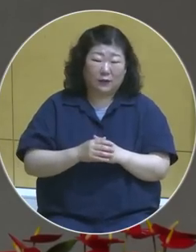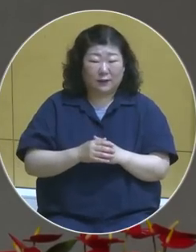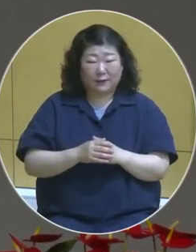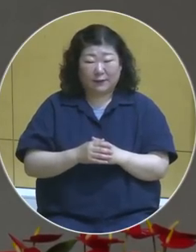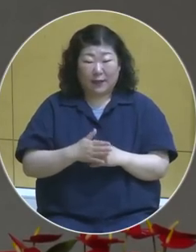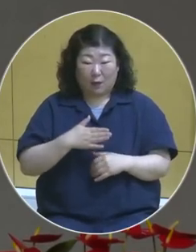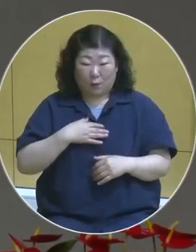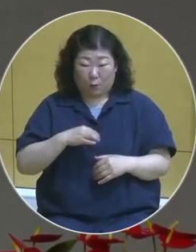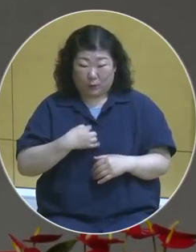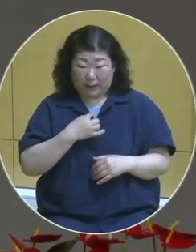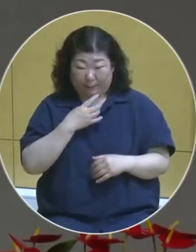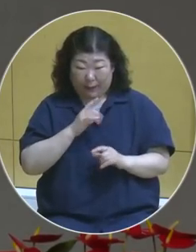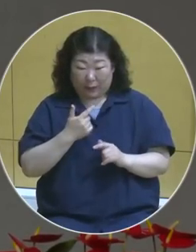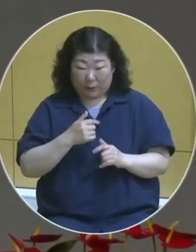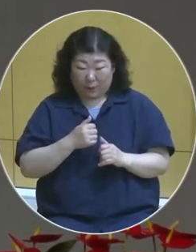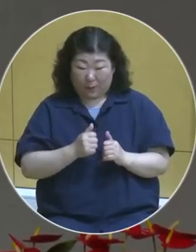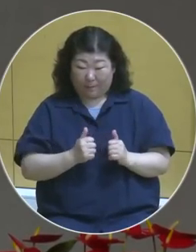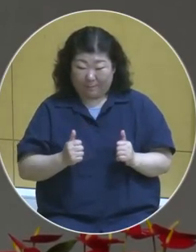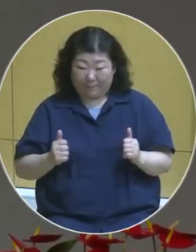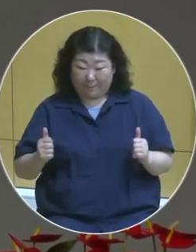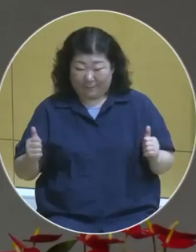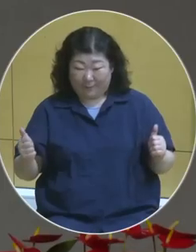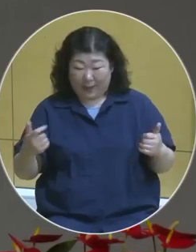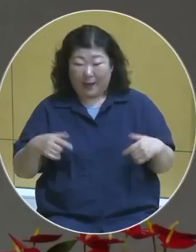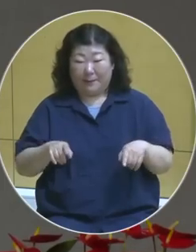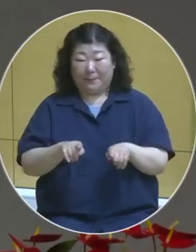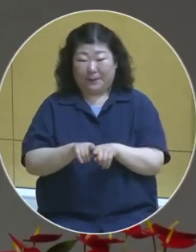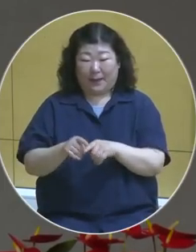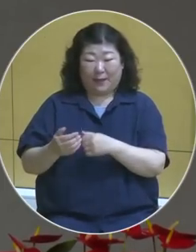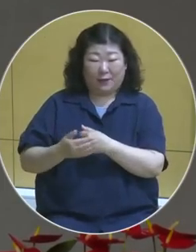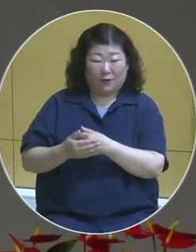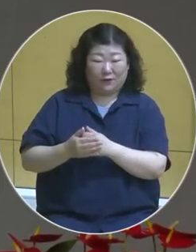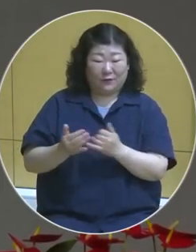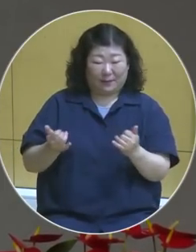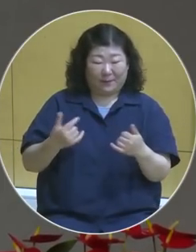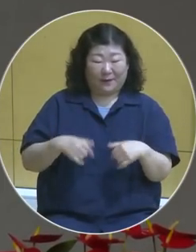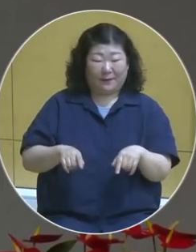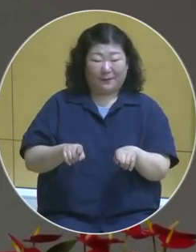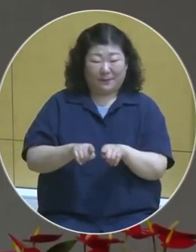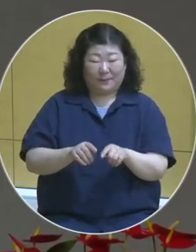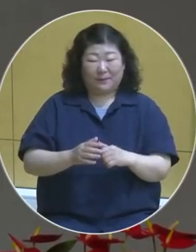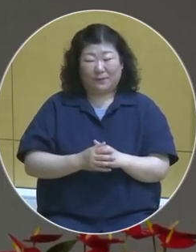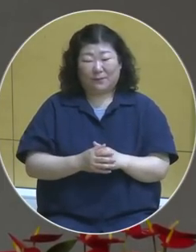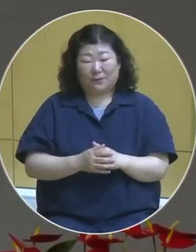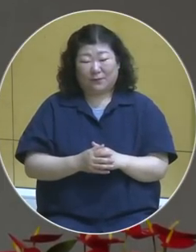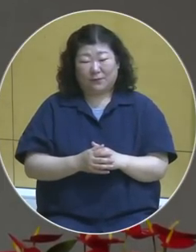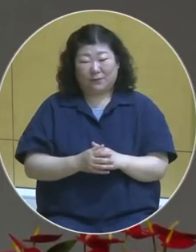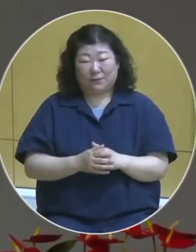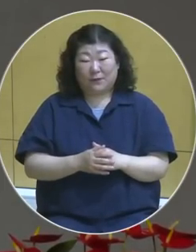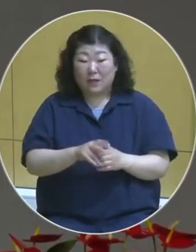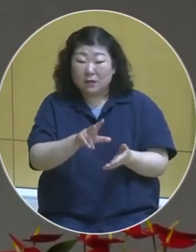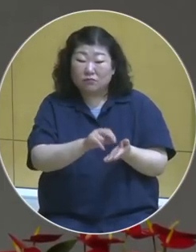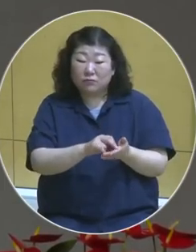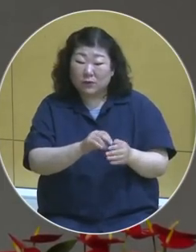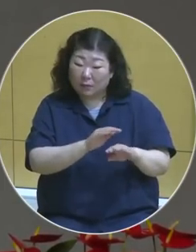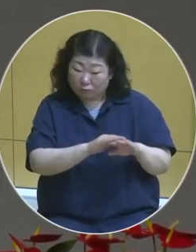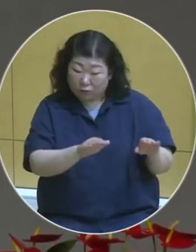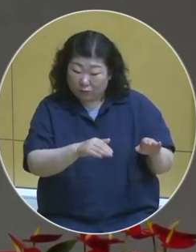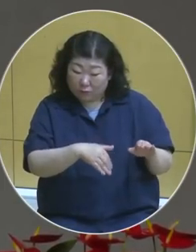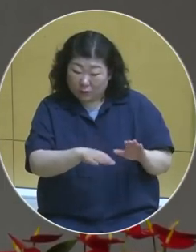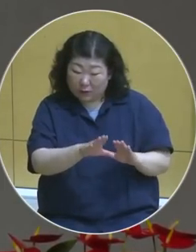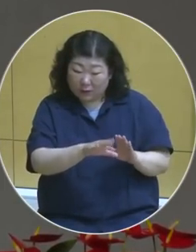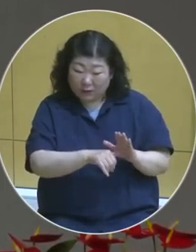것이 아니라 옆에 동역자들과 함께 우리를 도와주는 분들 그분들과 함께 이 문제를 풀어나갈 때 우리 속에